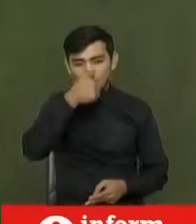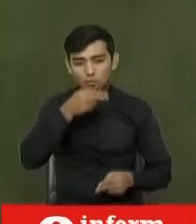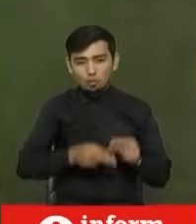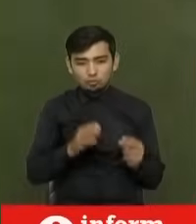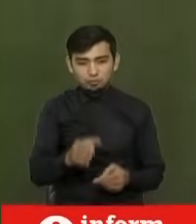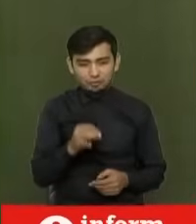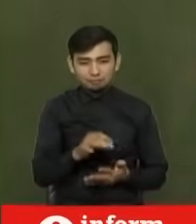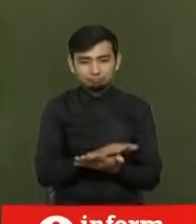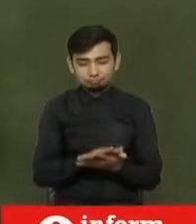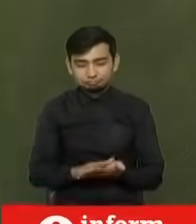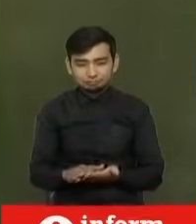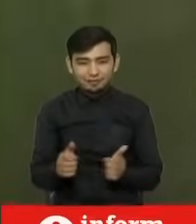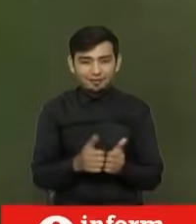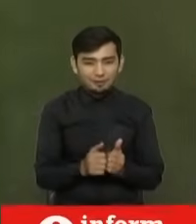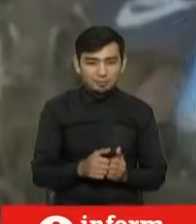курчумский